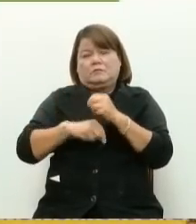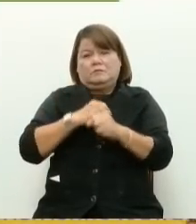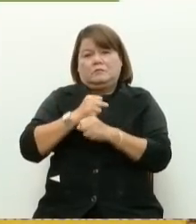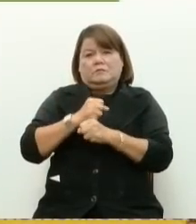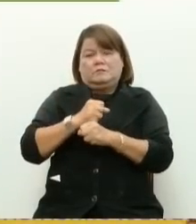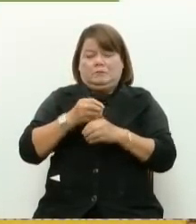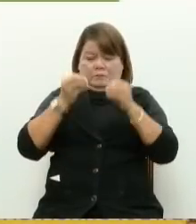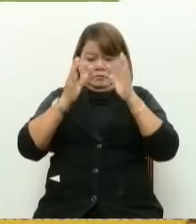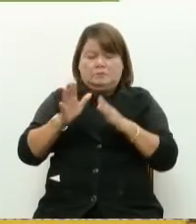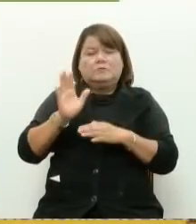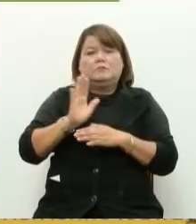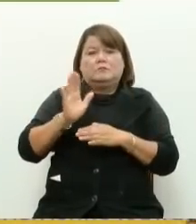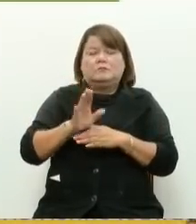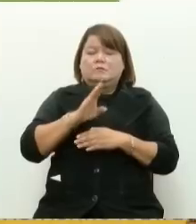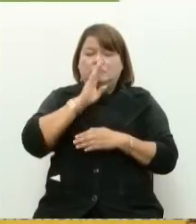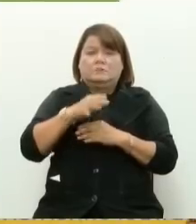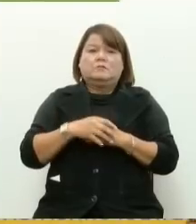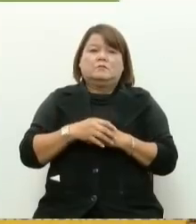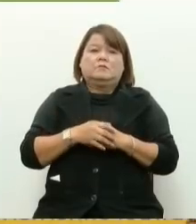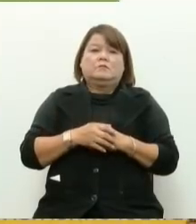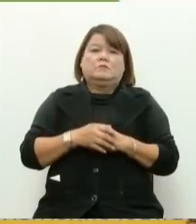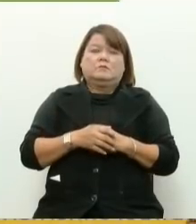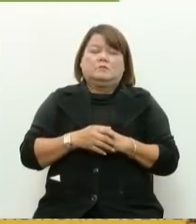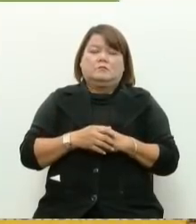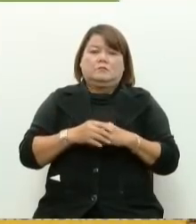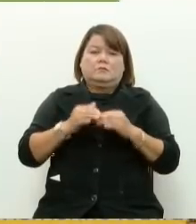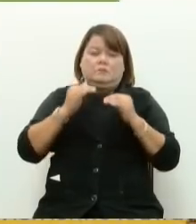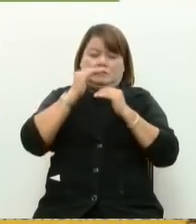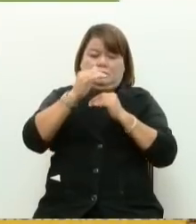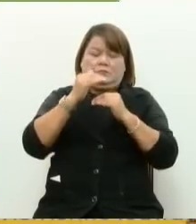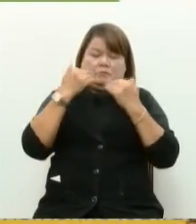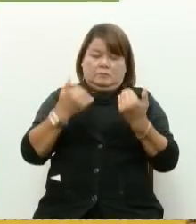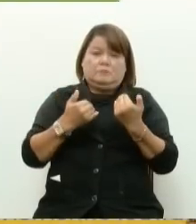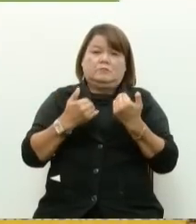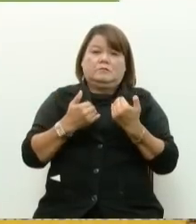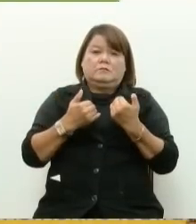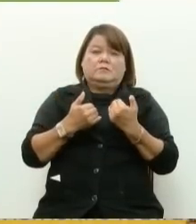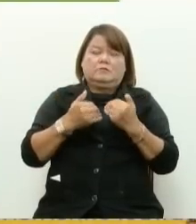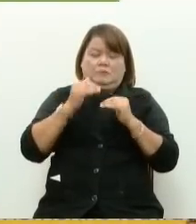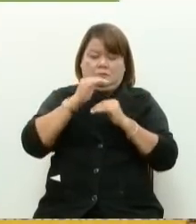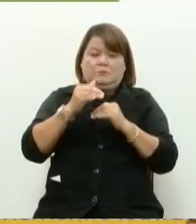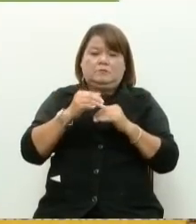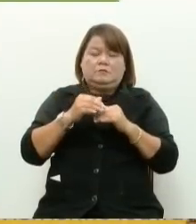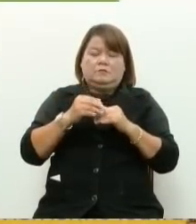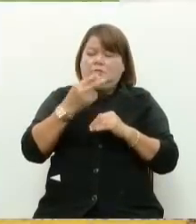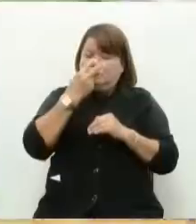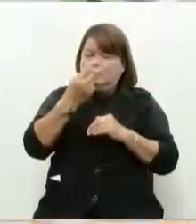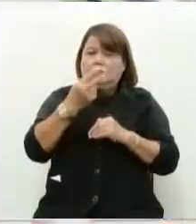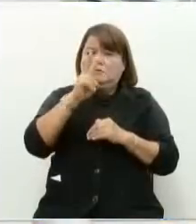ครูก็เรียนด้วยความเคารพว่าเราเกณฑ์ครั้งนี้นะครับเรามีเกณฑ์ที่วัดอยู่2ส่ว